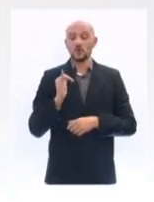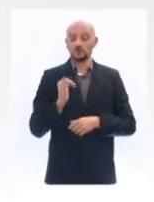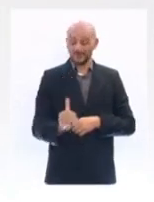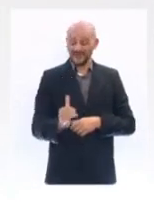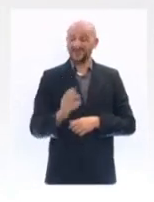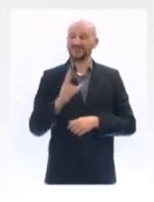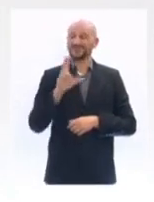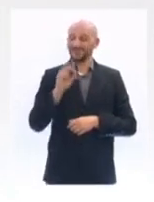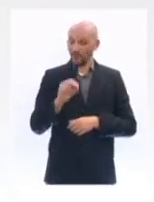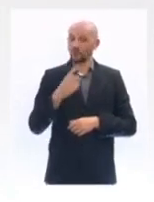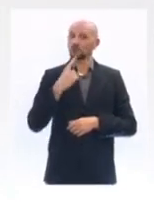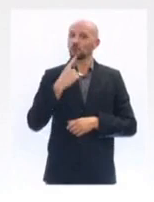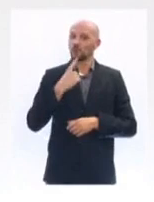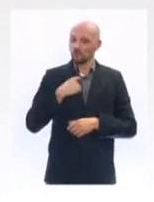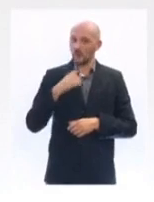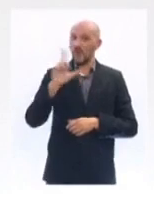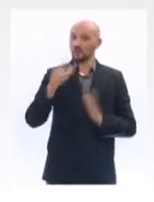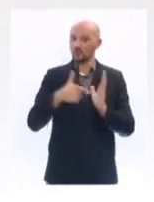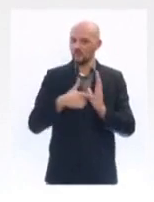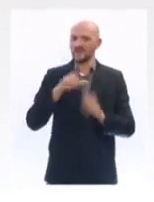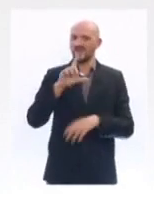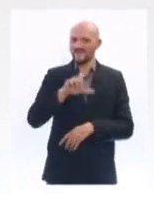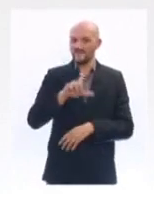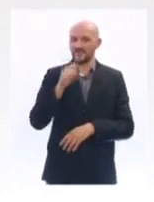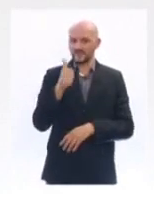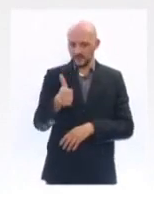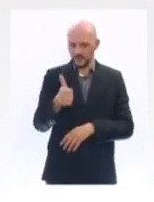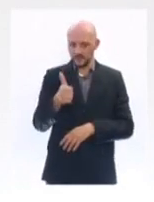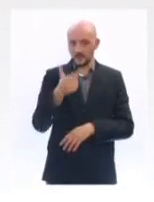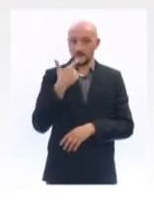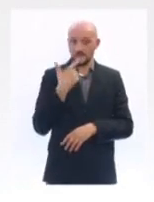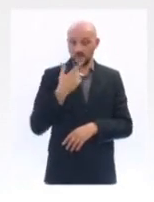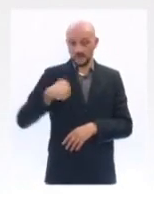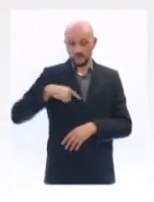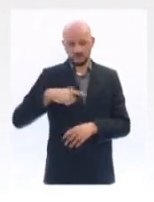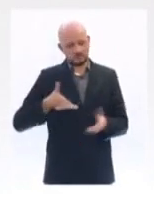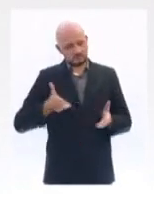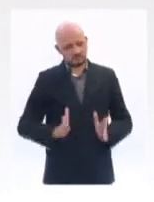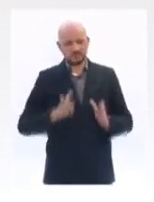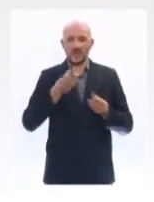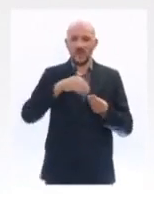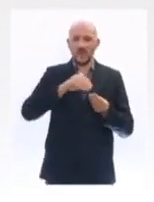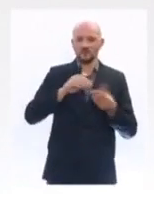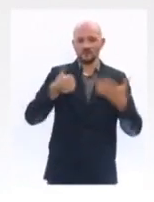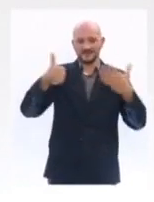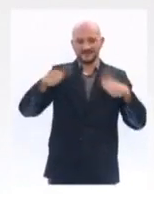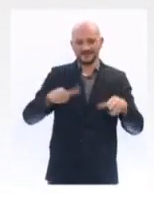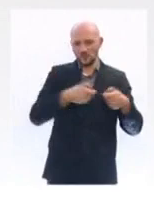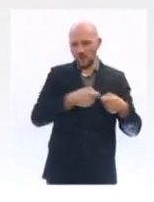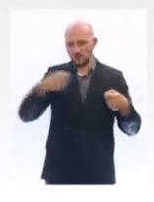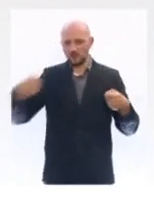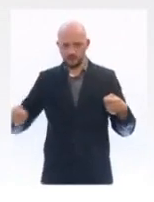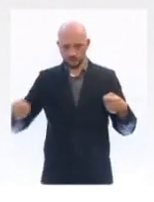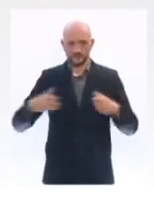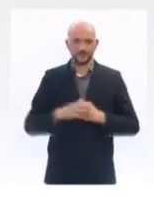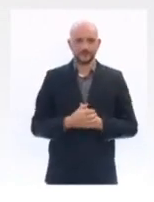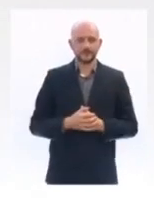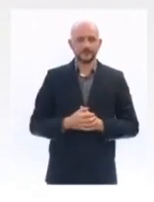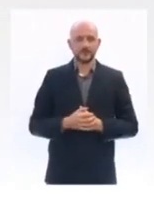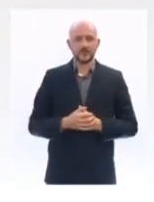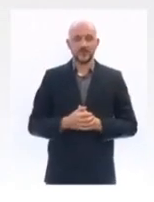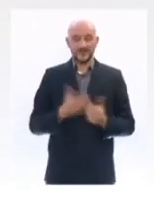j'ai négociés avec les fédérations bancaires françaises, compris entre 1 et 2,5% maximum, garantie de l'État